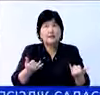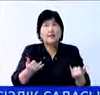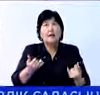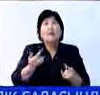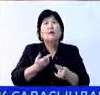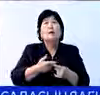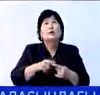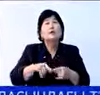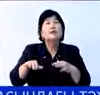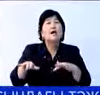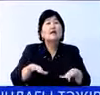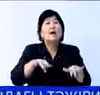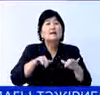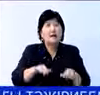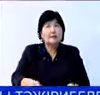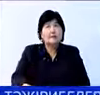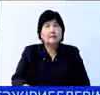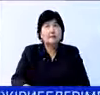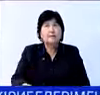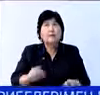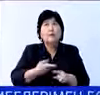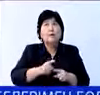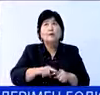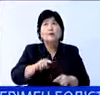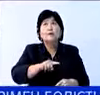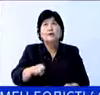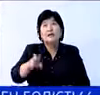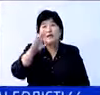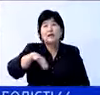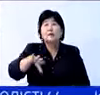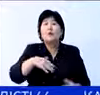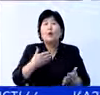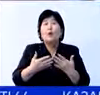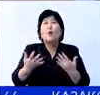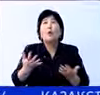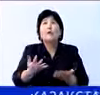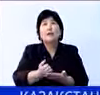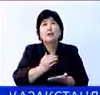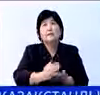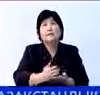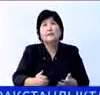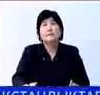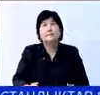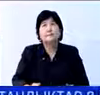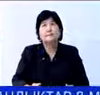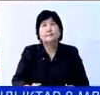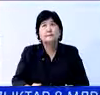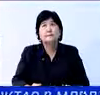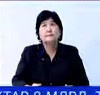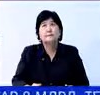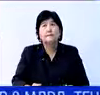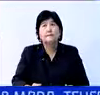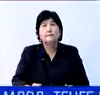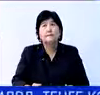сойды кезінде жасалып, туысқан еліміз біздің қолымыздан келсе қолдаймыз. Қазақ елі қырғыз елімес, дүние жүзі біледі